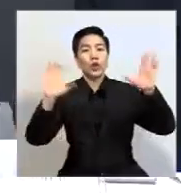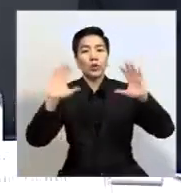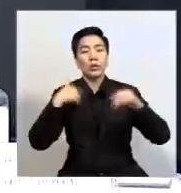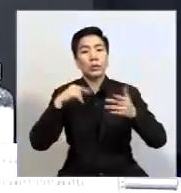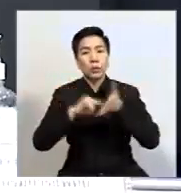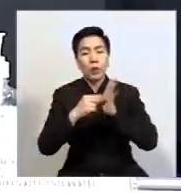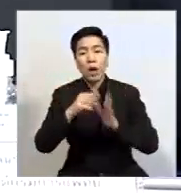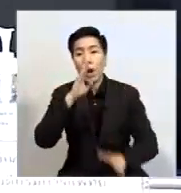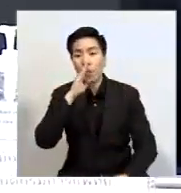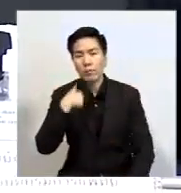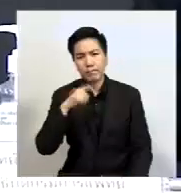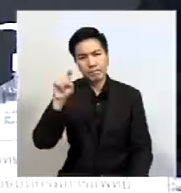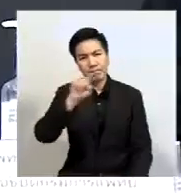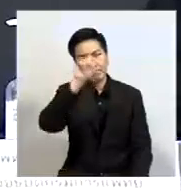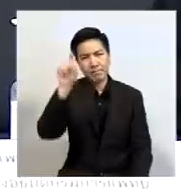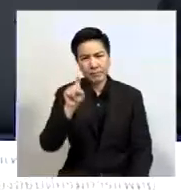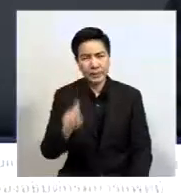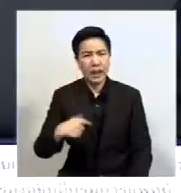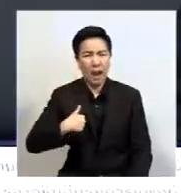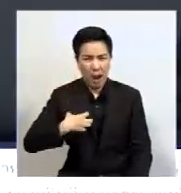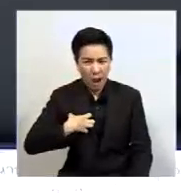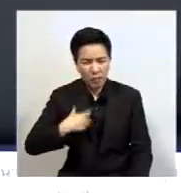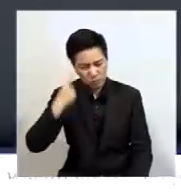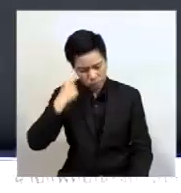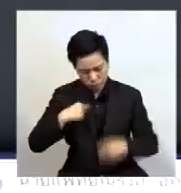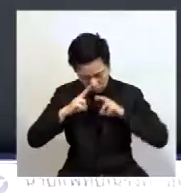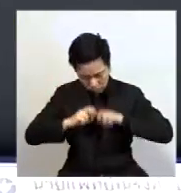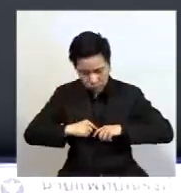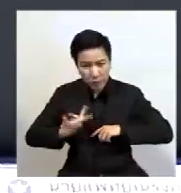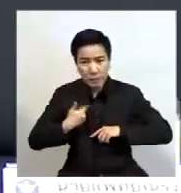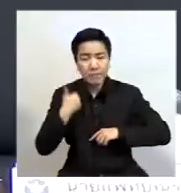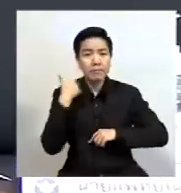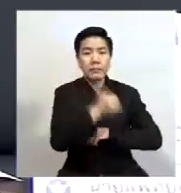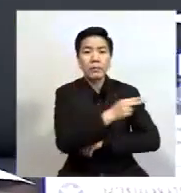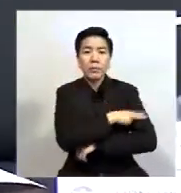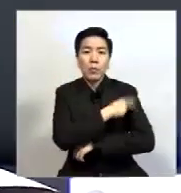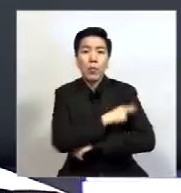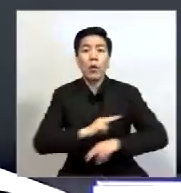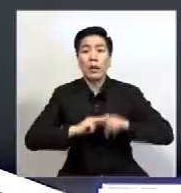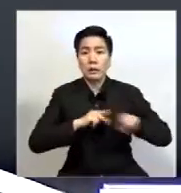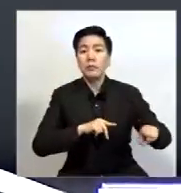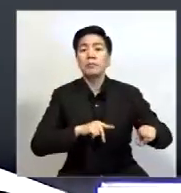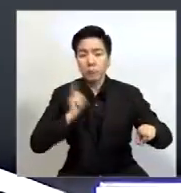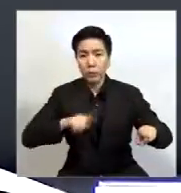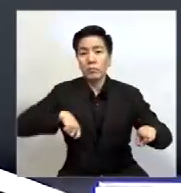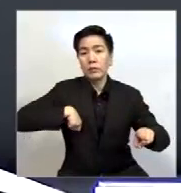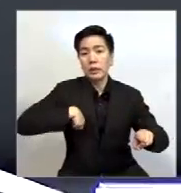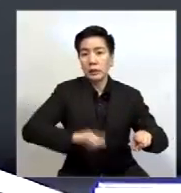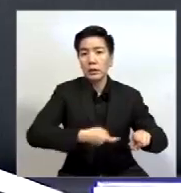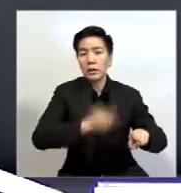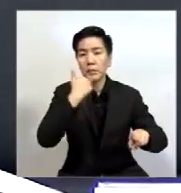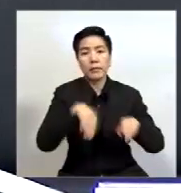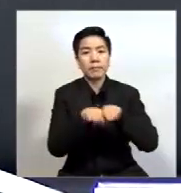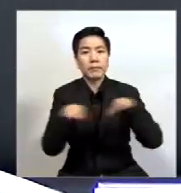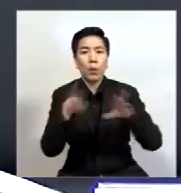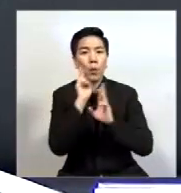ต่ต้องเรียนว่ากรณีที่ท่านสงสัยอยากตรวจเนี่ยแล้วท่านไปที่โรงพยาบาลเอกชนเนี่ยอันนี้อาจจะเสียค่าตรวจได้เพราะว่ามันไม่ได้เข้า